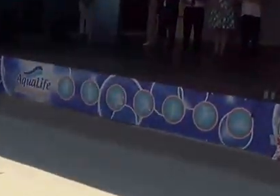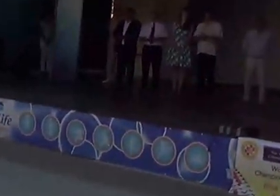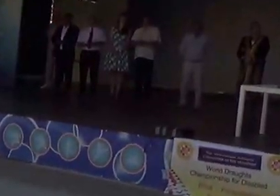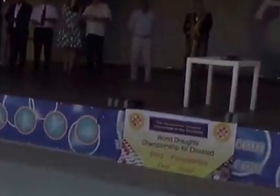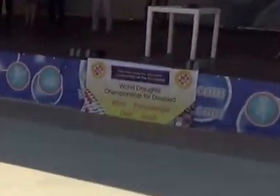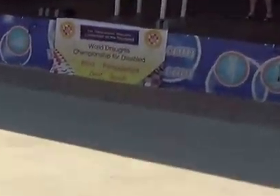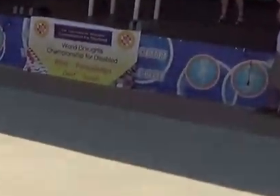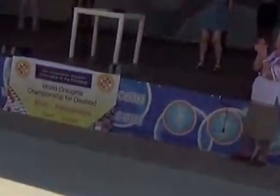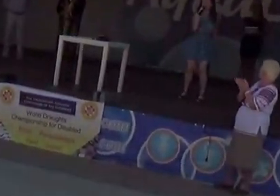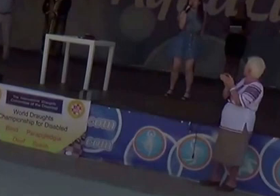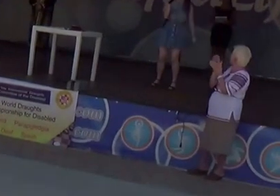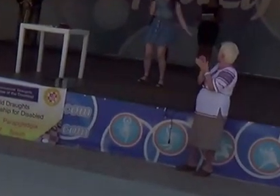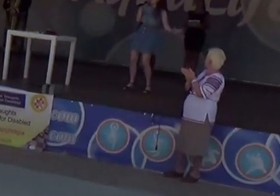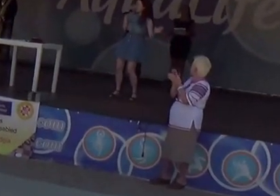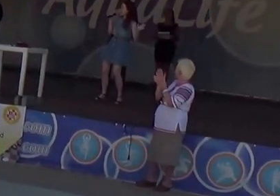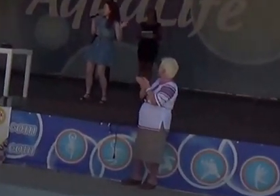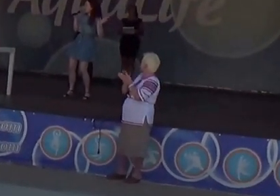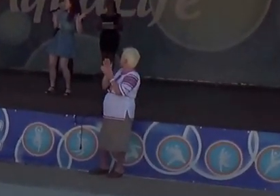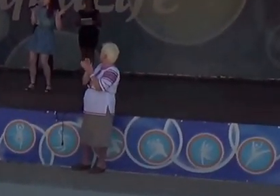all, rolling in the